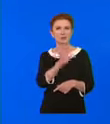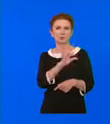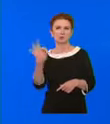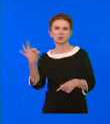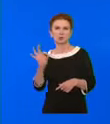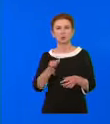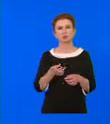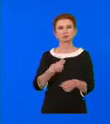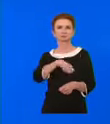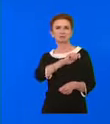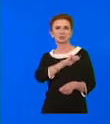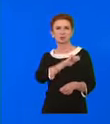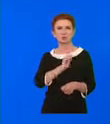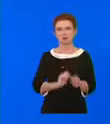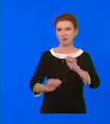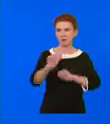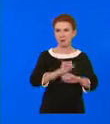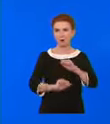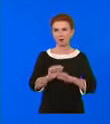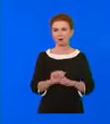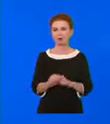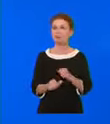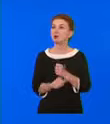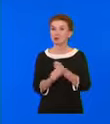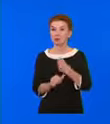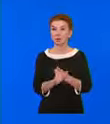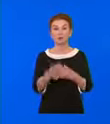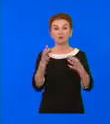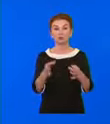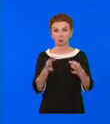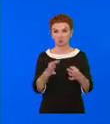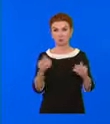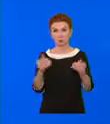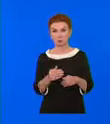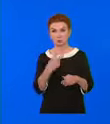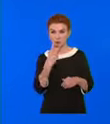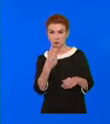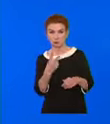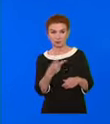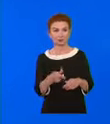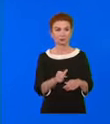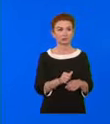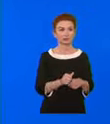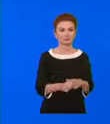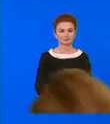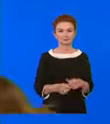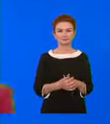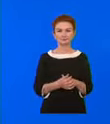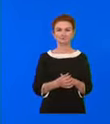we Włoszech. Dlatego też dzisiaj warto popatrzeć na tą rzeczywistość jako